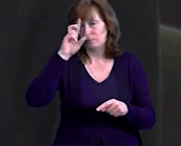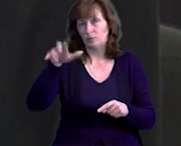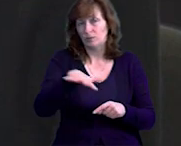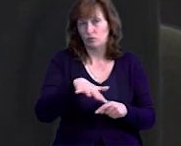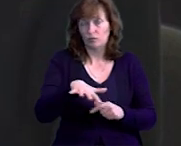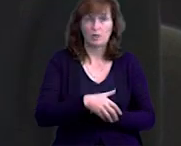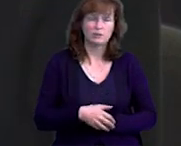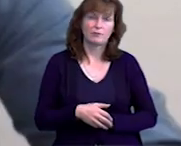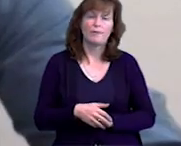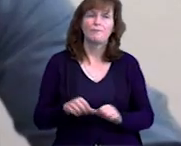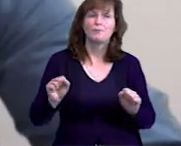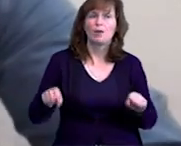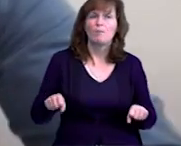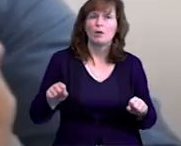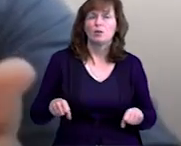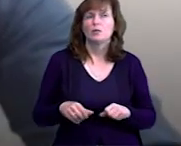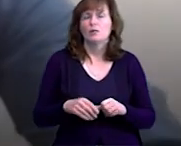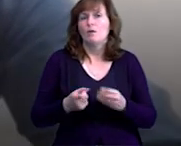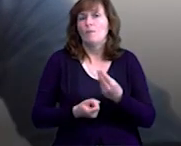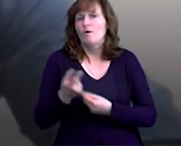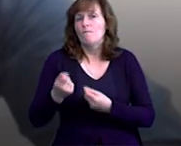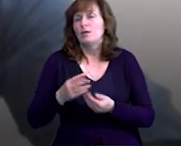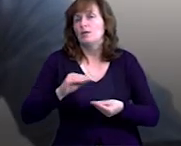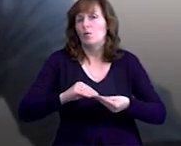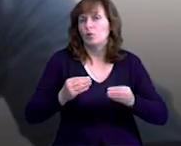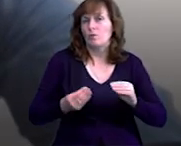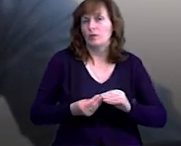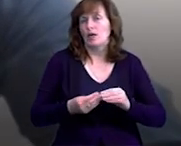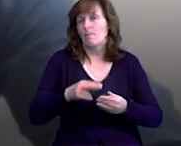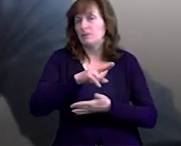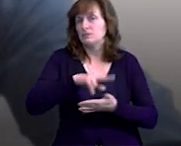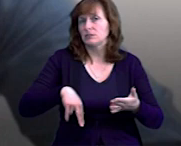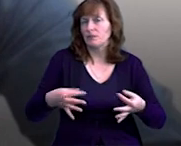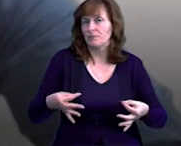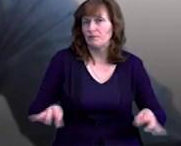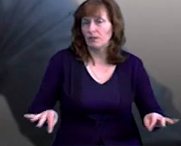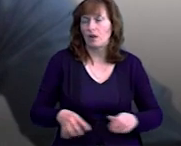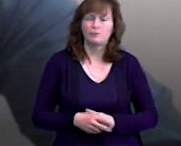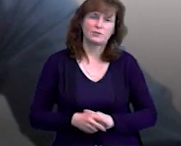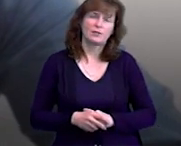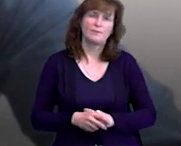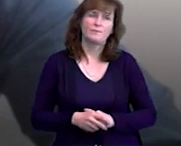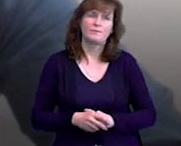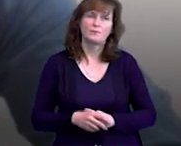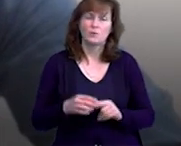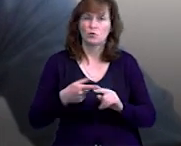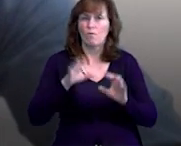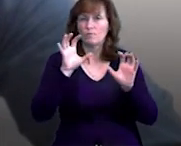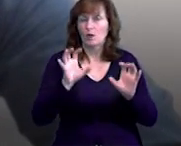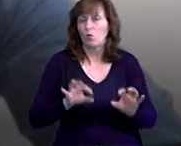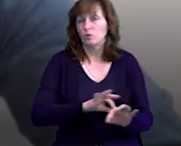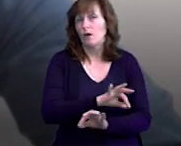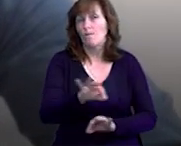контрольної комісії. Можливо, виникнуть проблеми з сертифікацією, тому що там в